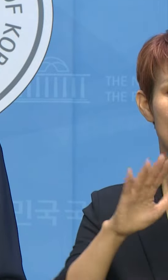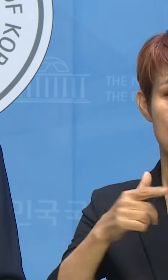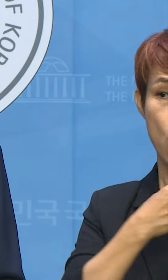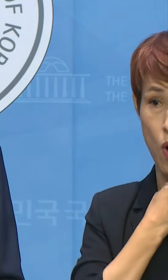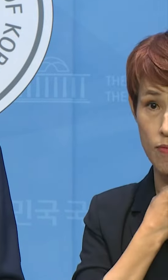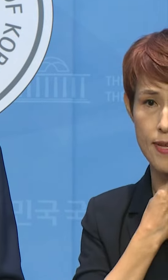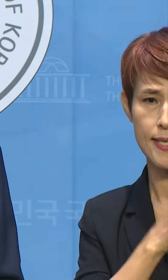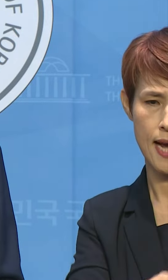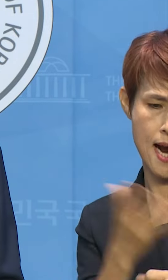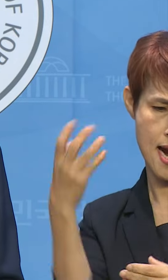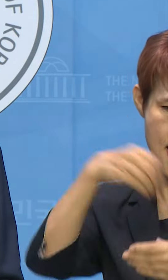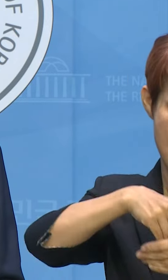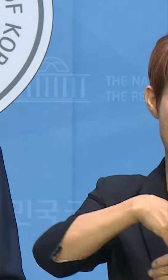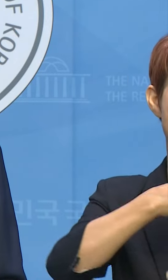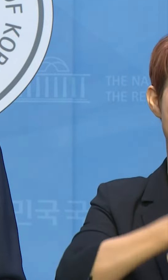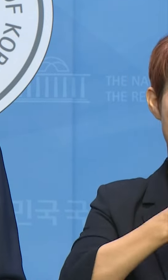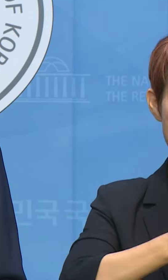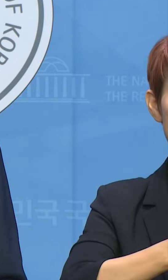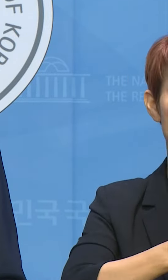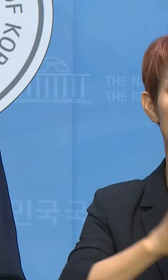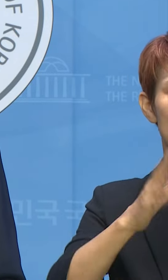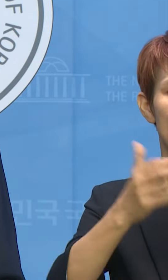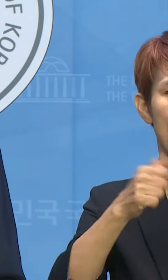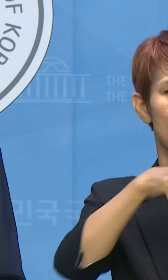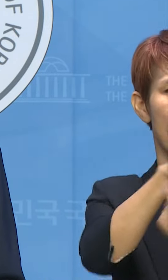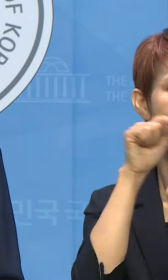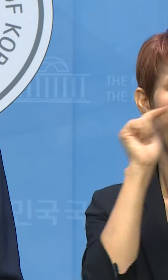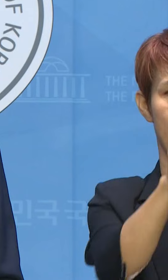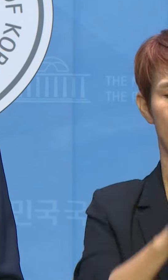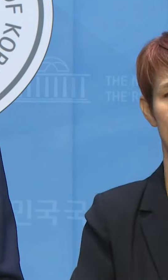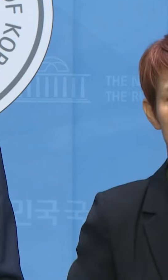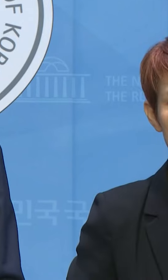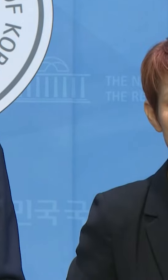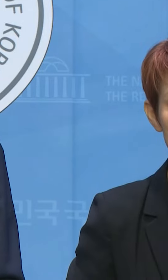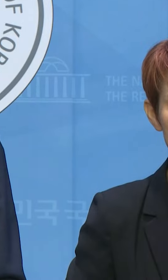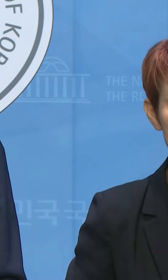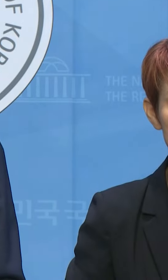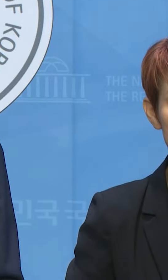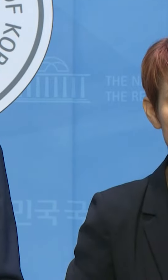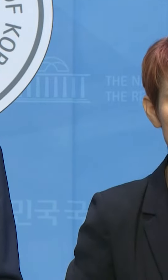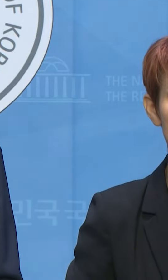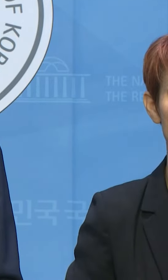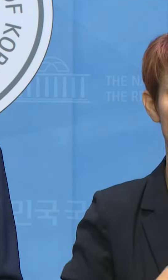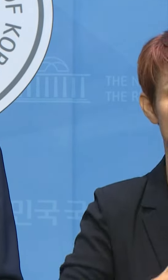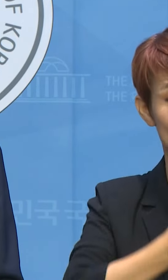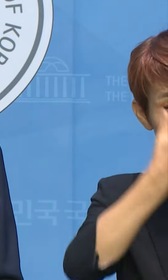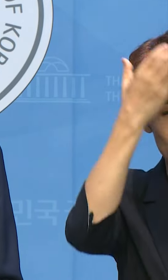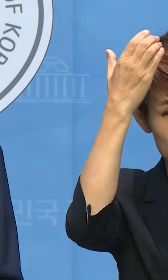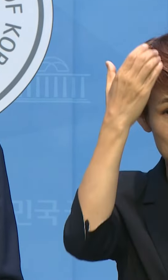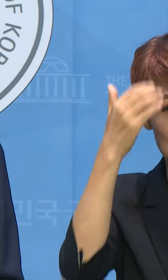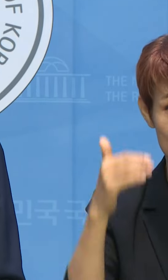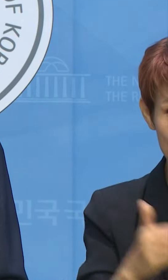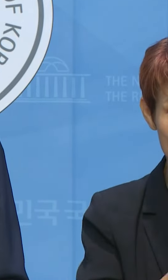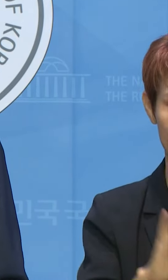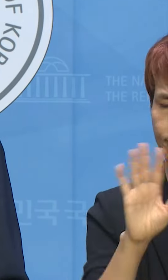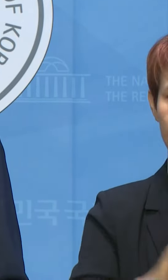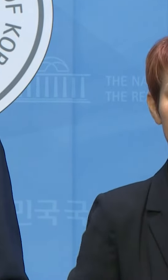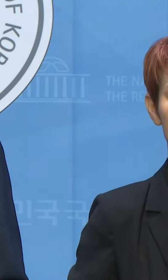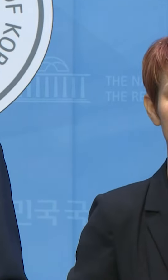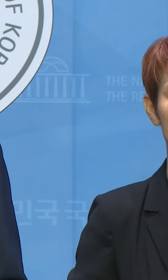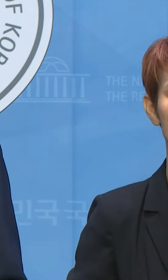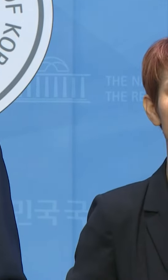목소리가 제대로 반영되도록 를 운영하라 제 꿈은 여기에 거치지 않습니다